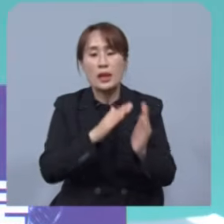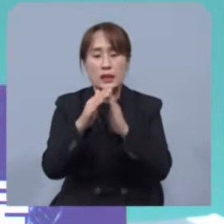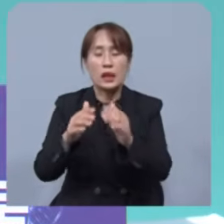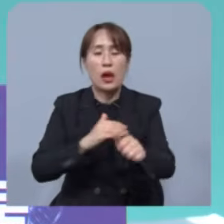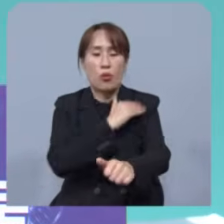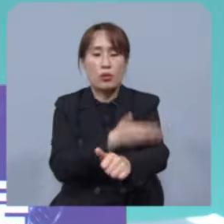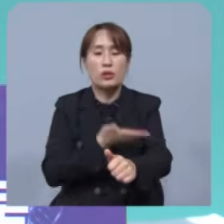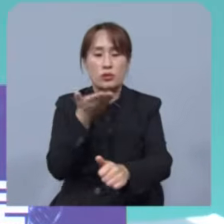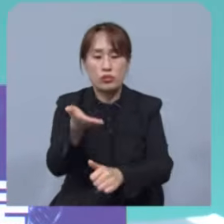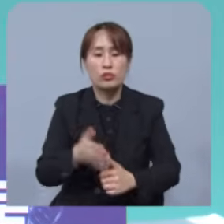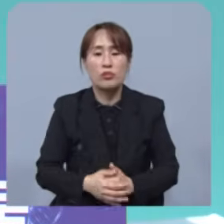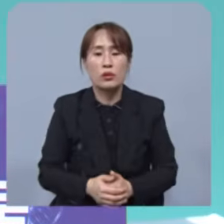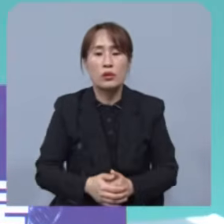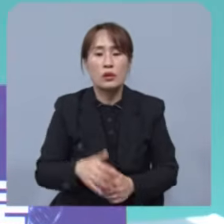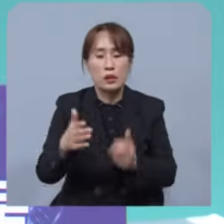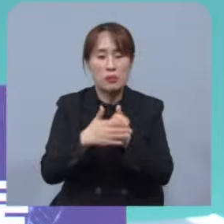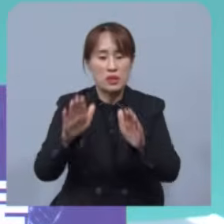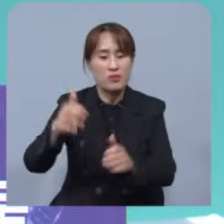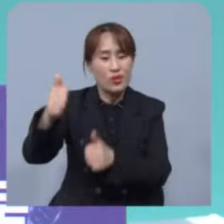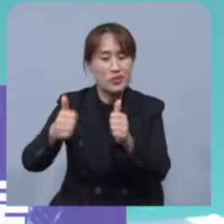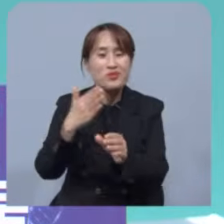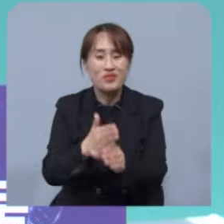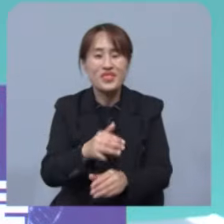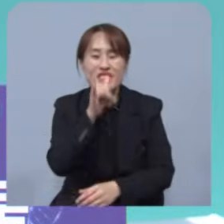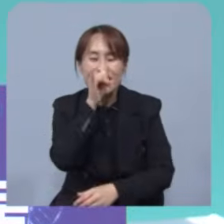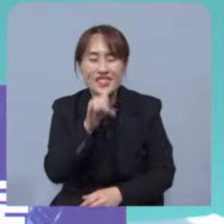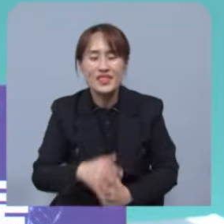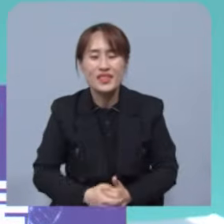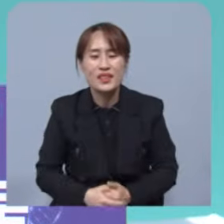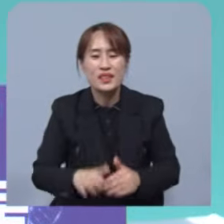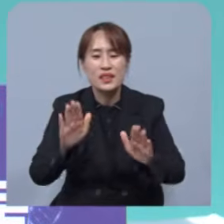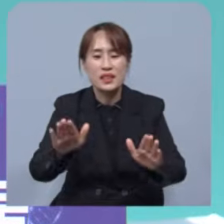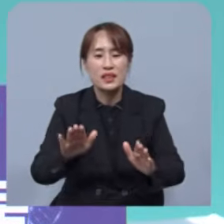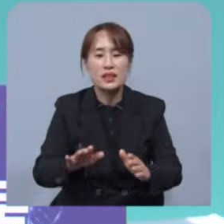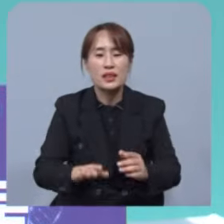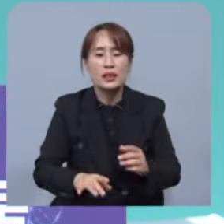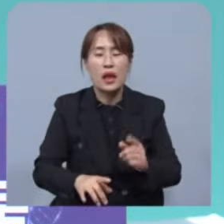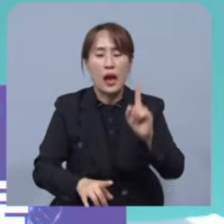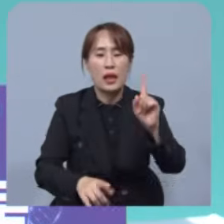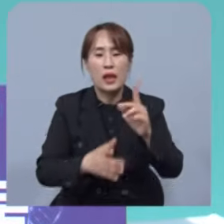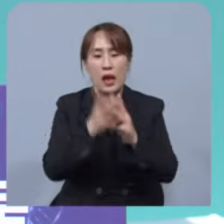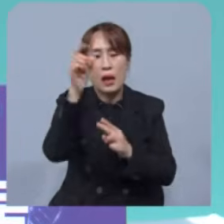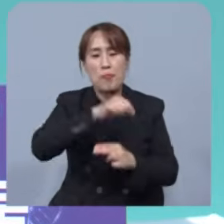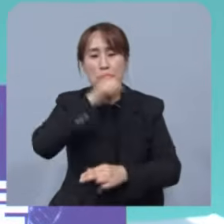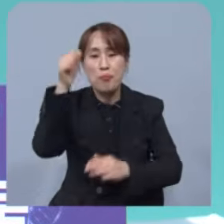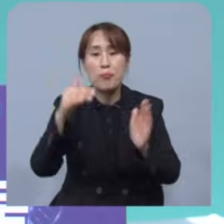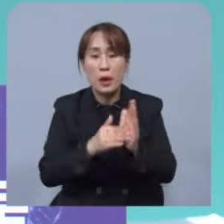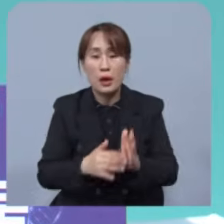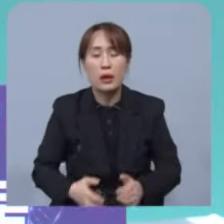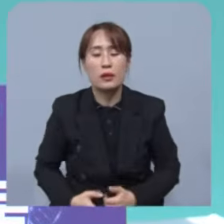그러니까 사실 좀 경쟁이 된 측면이 있는데 지금 현재 한 개가 통과되어 있는 상태죠.